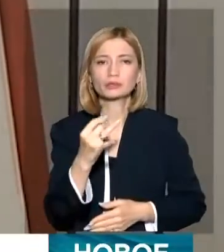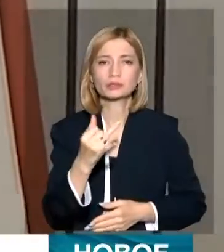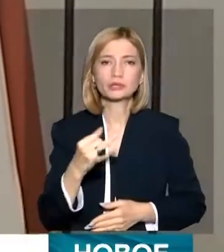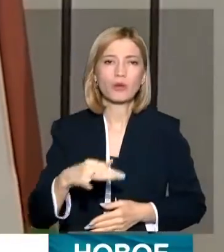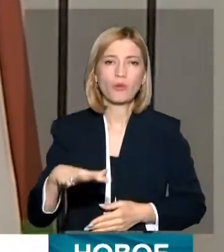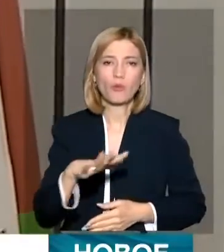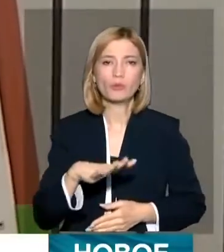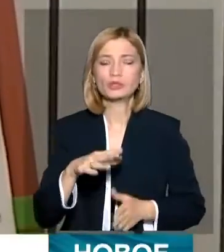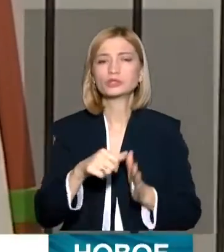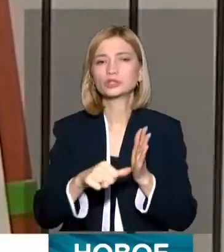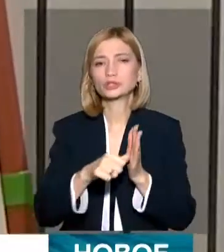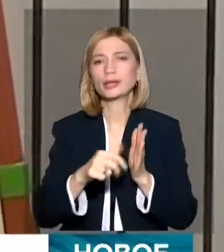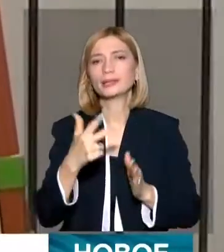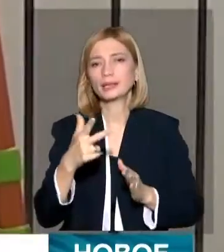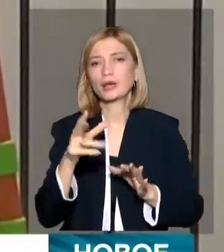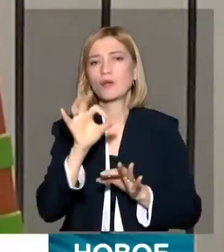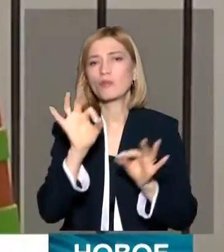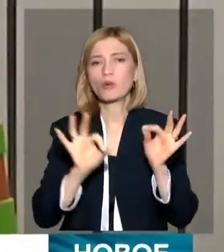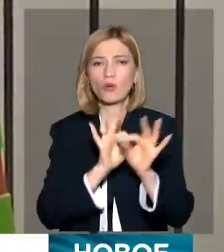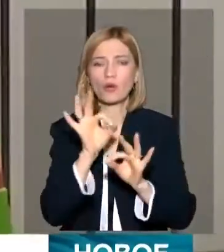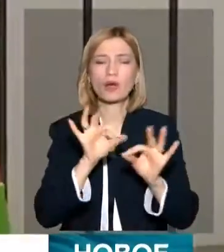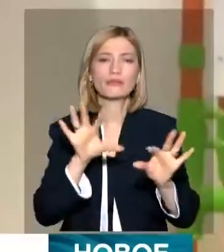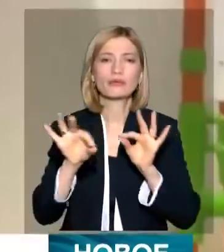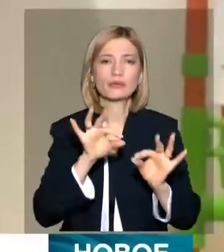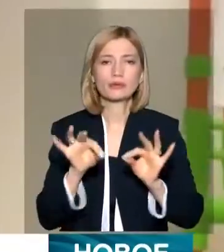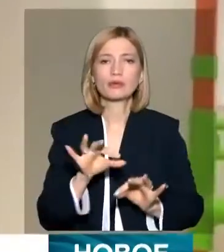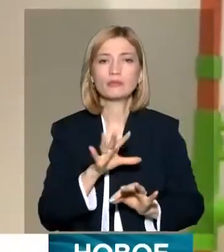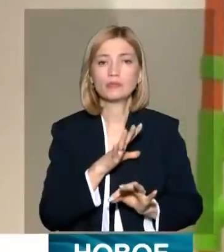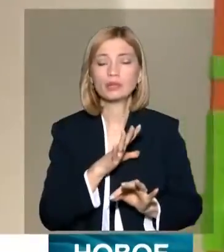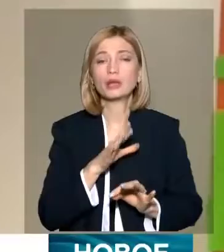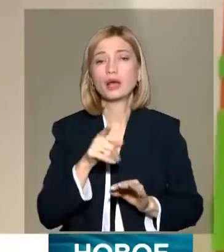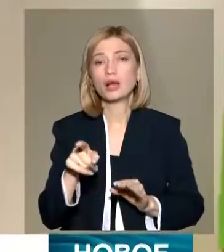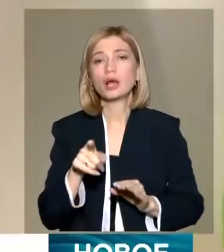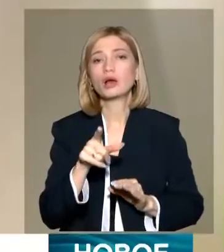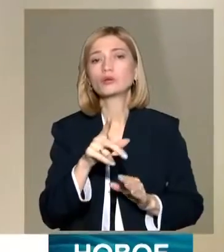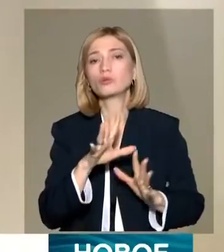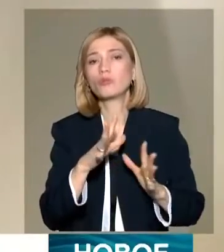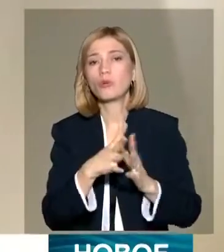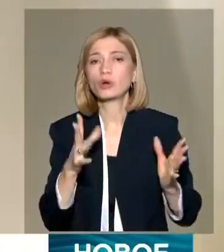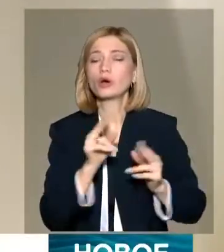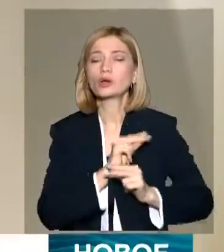них отобрали 63 проекта. Большая часть участников – это нетрудоустроенная